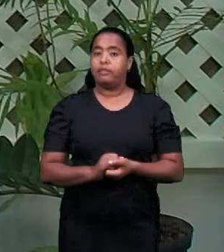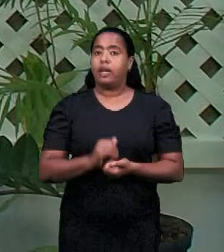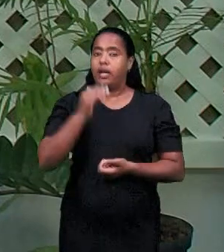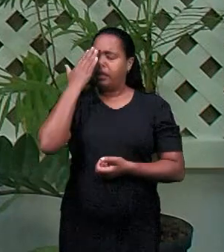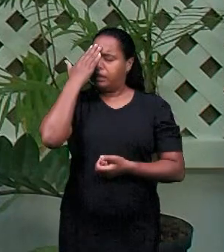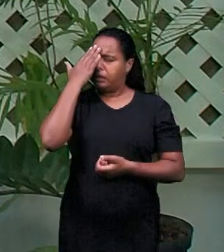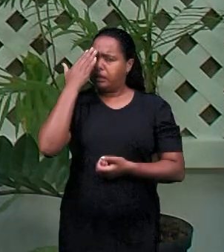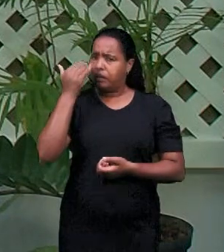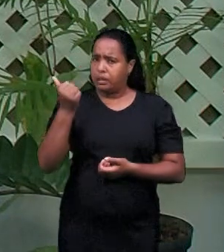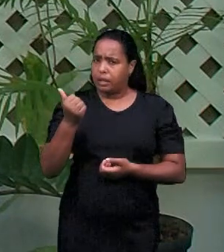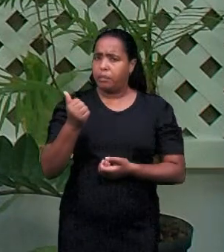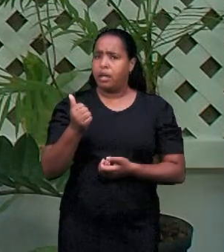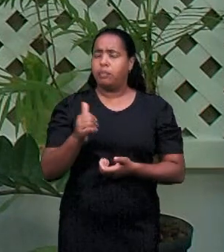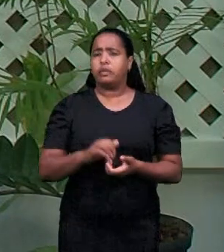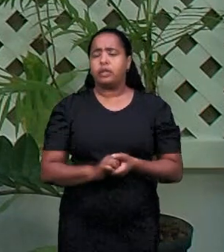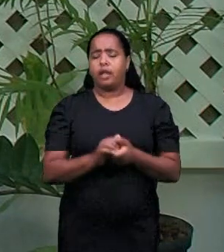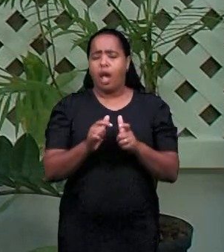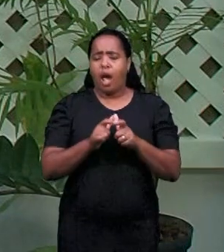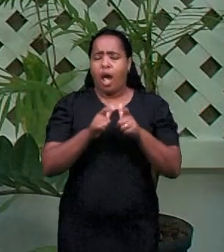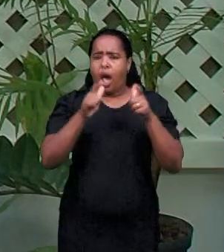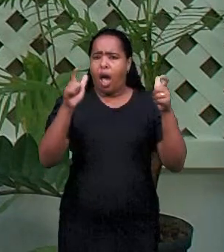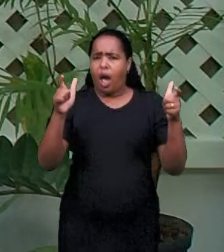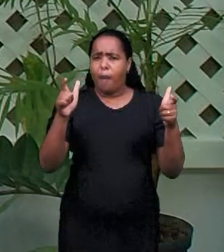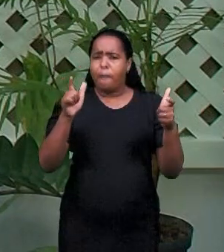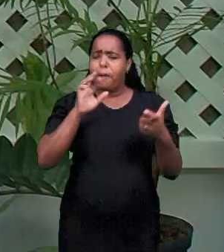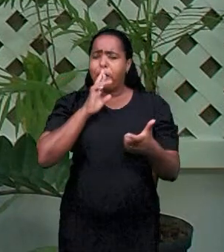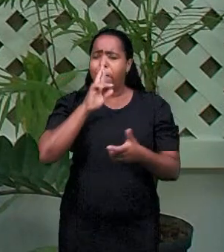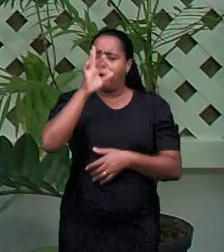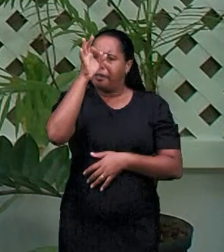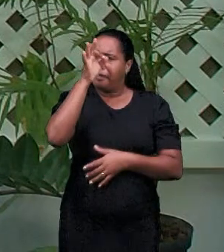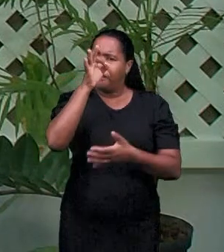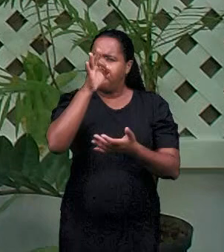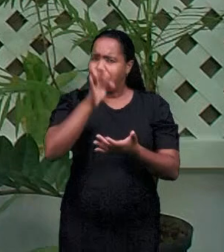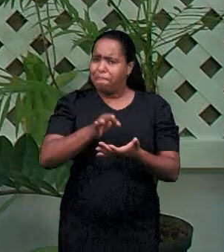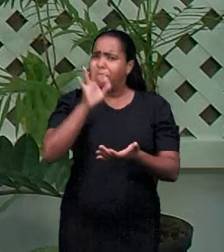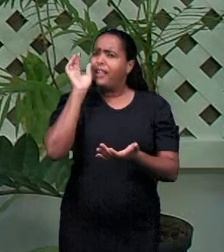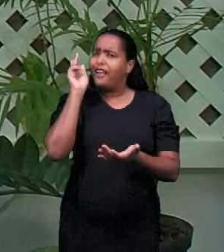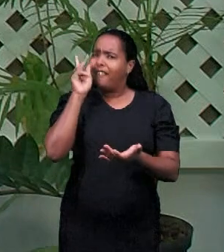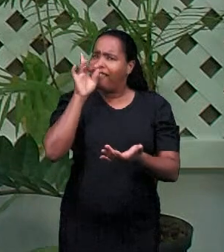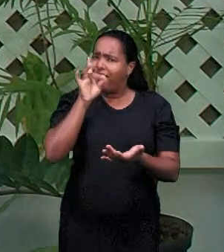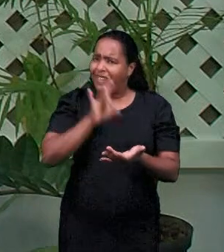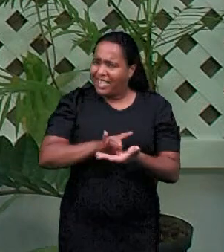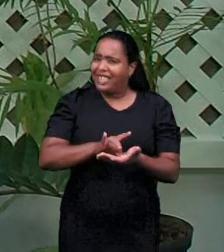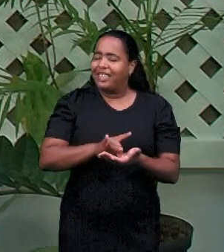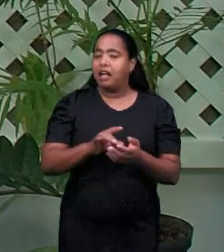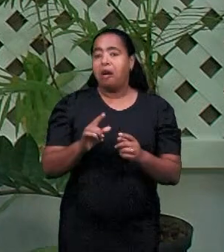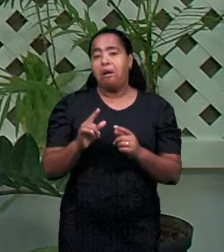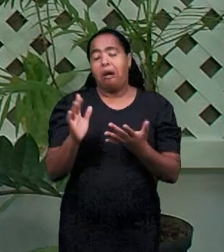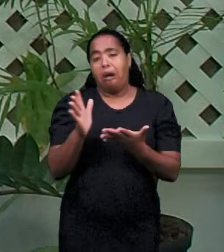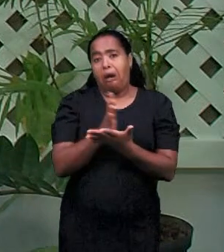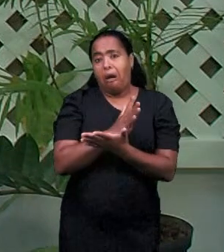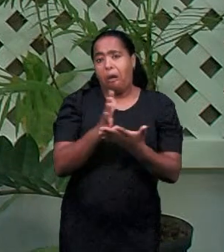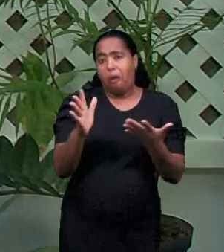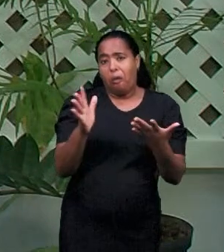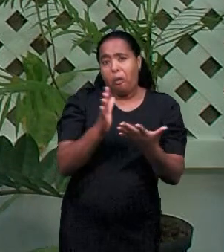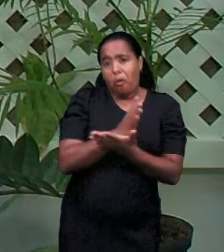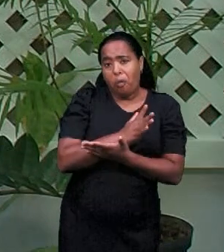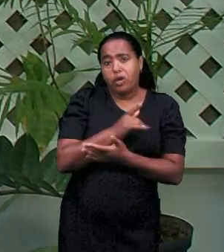tous, la grande majorité a répondu correctement, mais quelques-uns ont compris